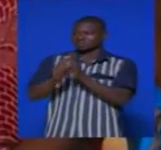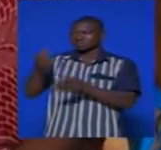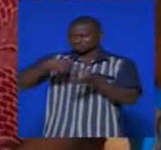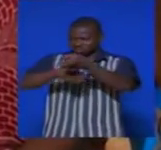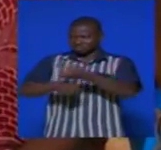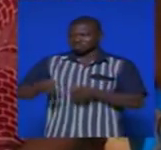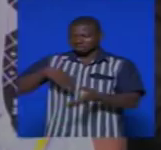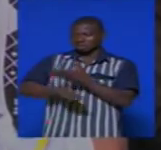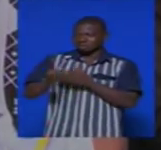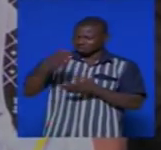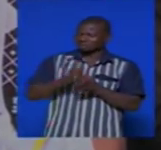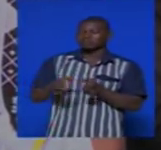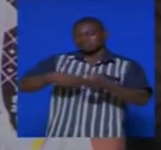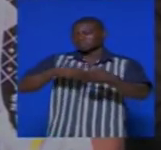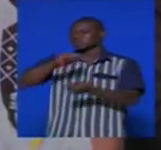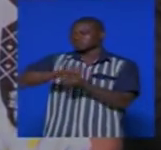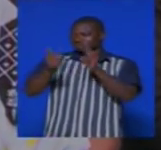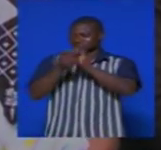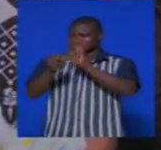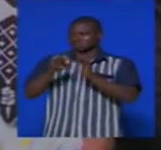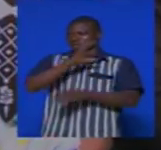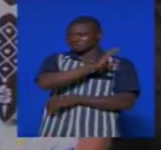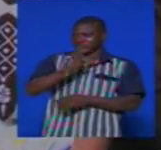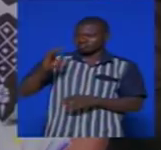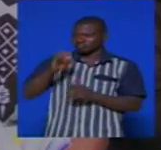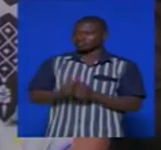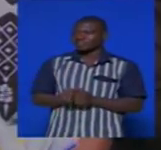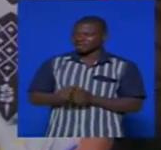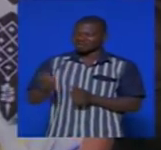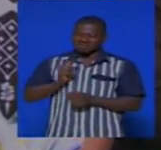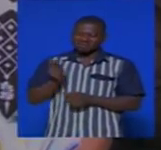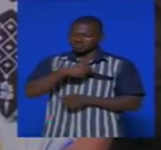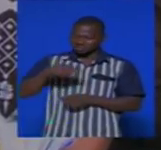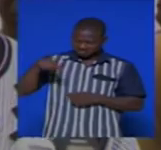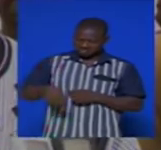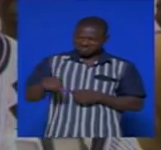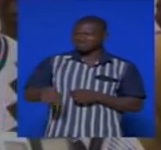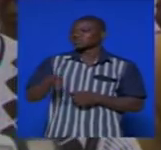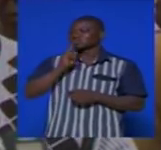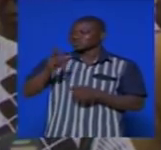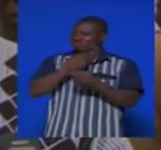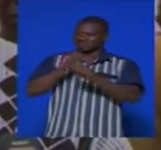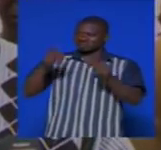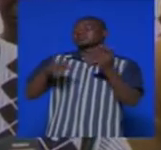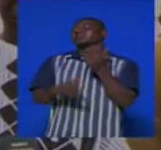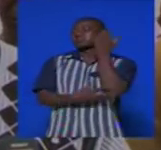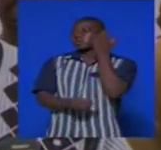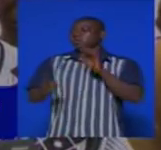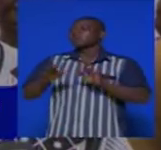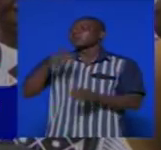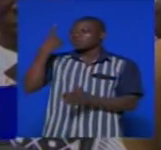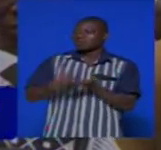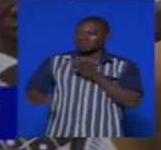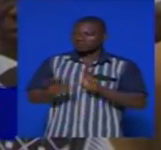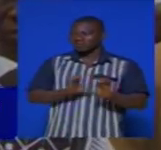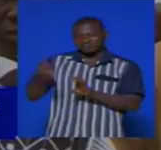changement climatique. Sachant que nos terres sont très pauvres, nous sommes en train de voir qu'est-ce qu'il faut réellement faire pour avoir accès à ces intrants,